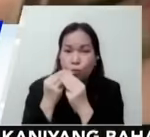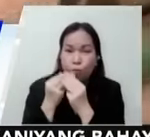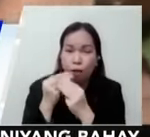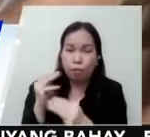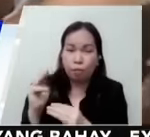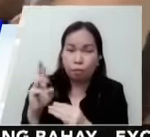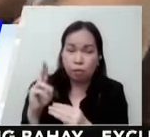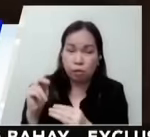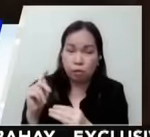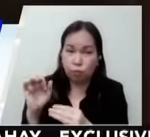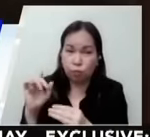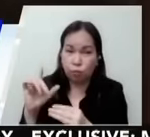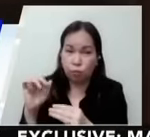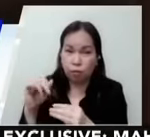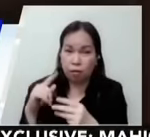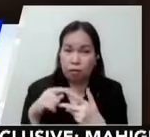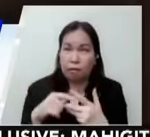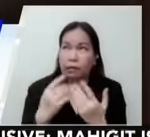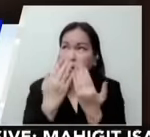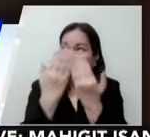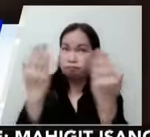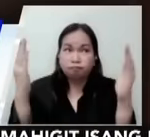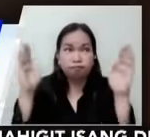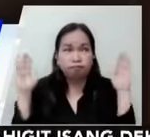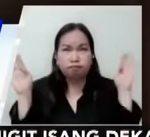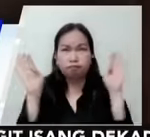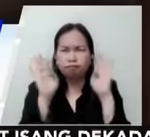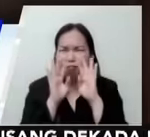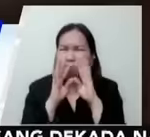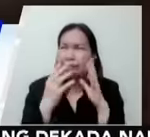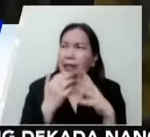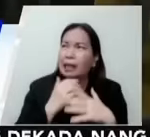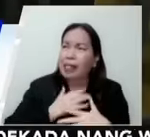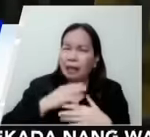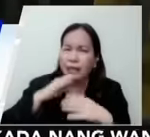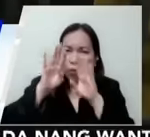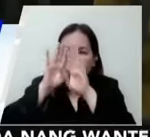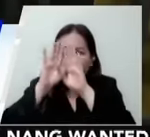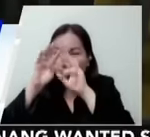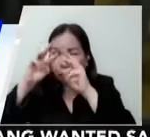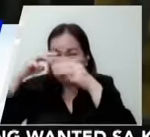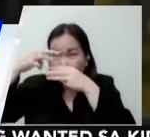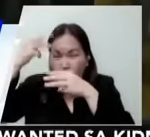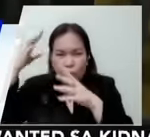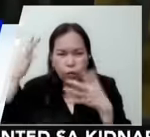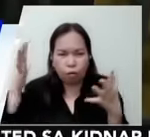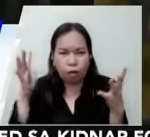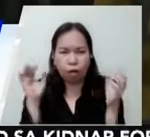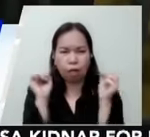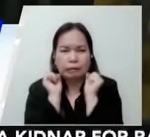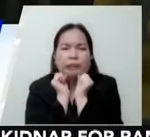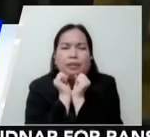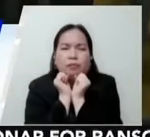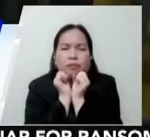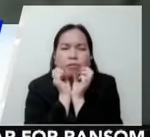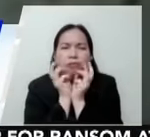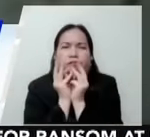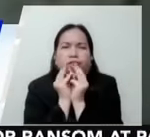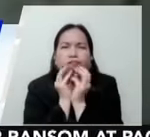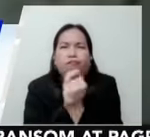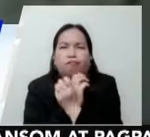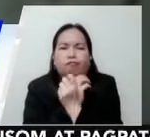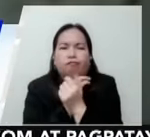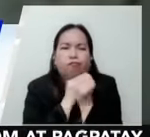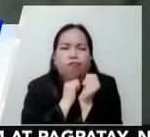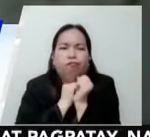seldang walang bintana, tila dikit-dikit na ang kanilang mga braso. Hindi sila makakagalaw ng walang matatabig na tao